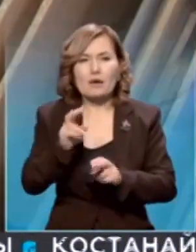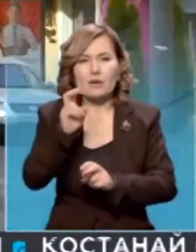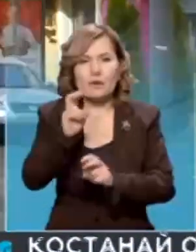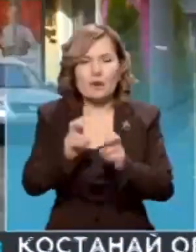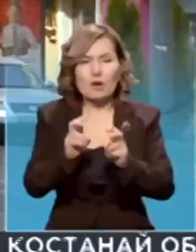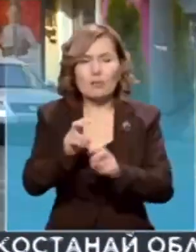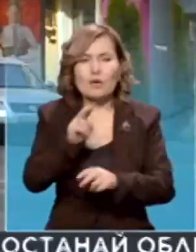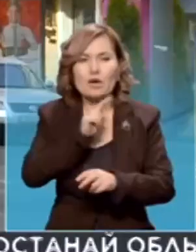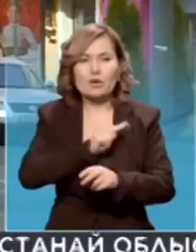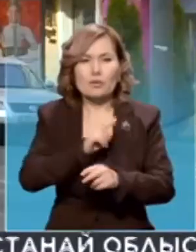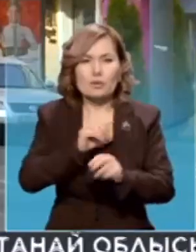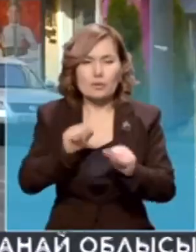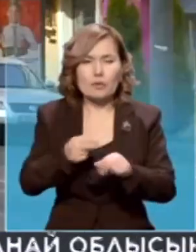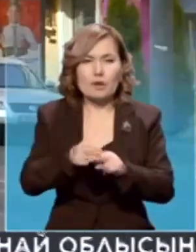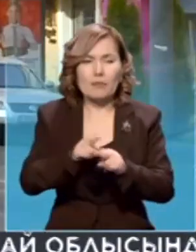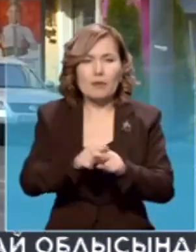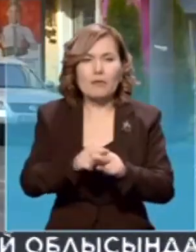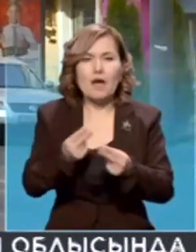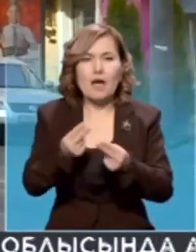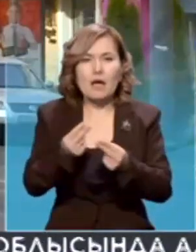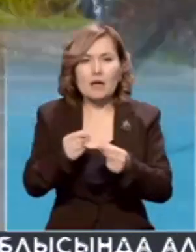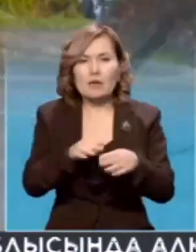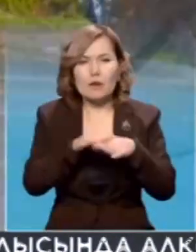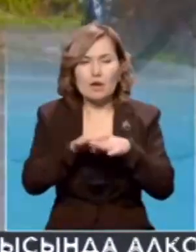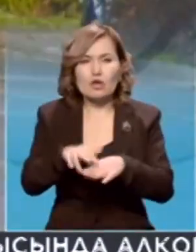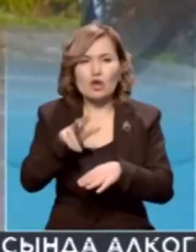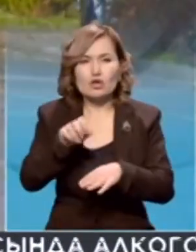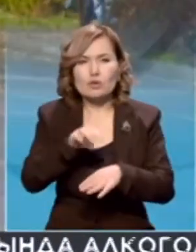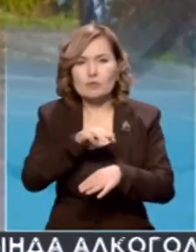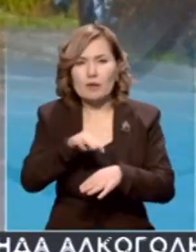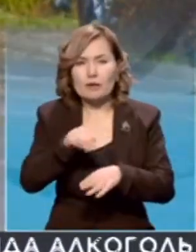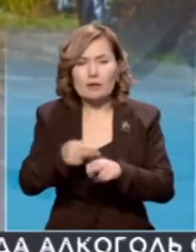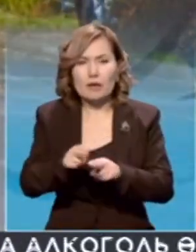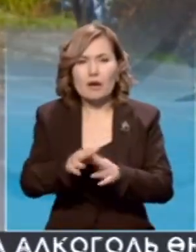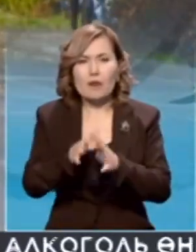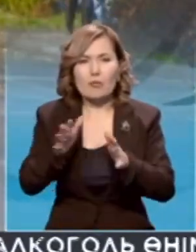кәсіпорын жұмыс істей алады. Жеке инвестиция 300 миллиард